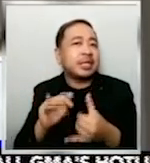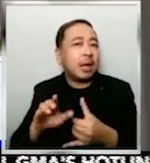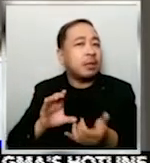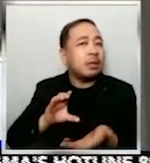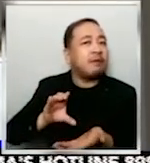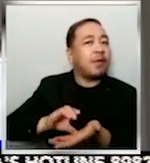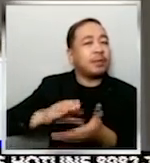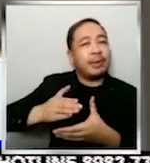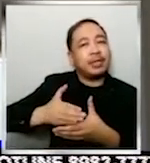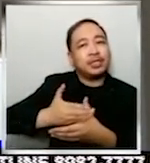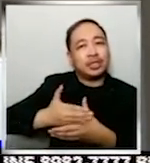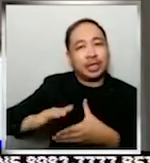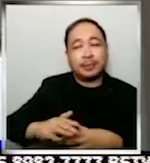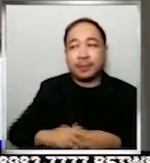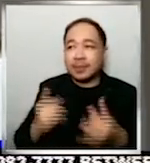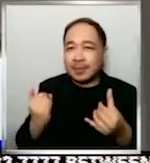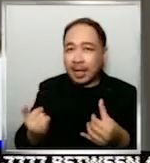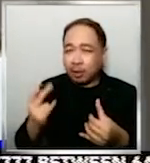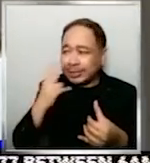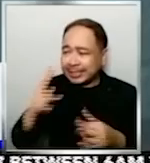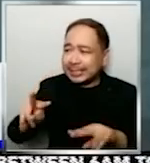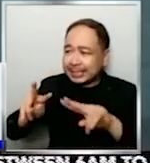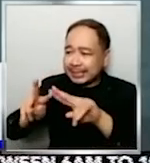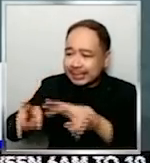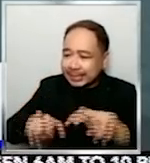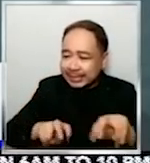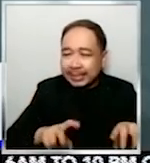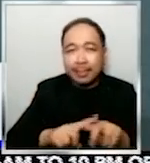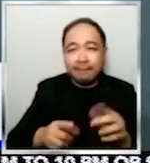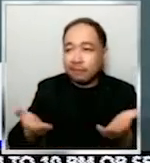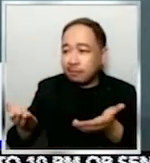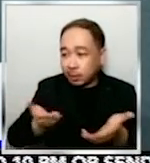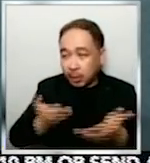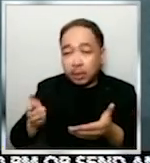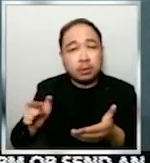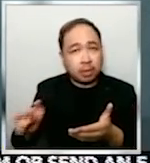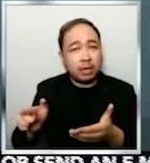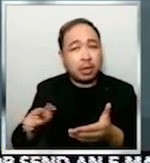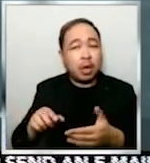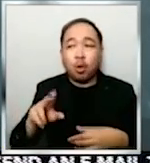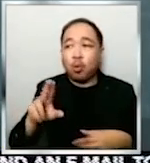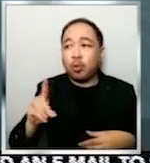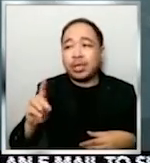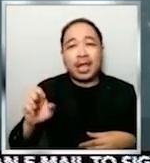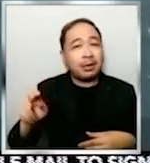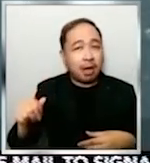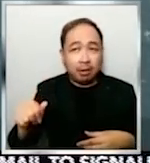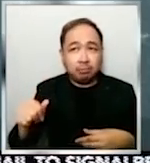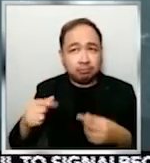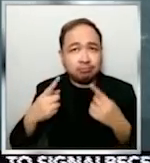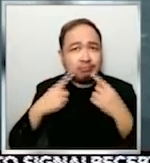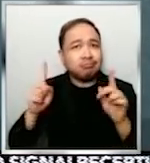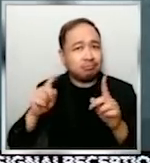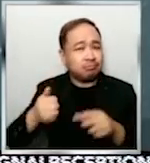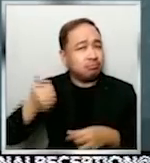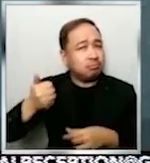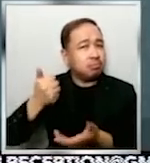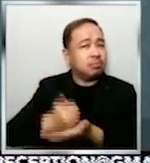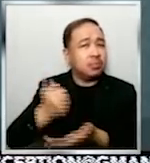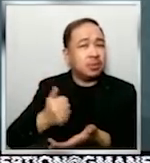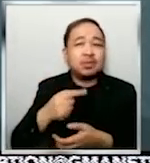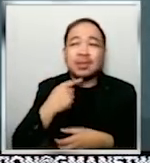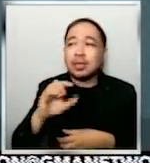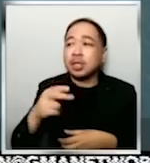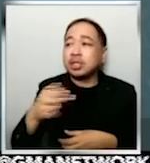at nakapasa ang Udena Corporation sa evaluation ng DOE. Nanindigan naman ang Udena Corporation na ang Chevron UC Malampaya